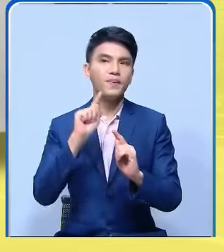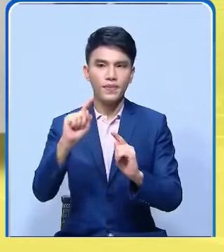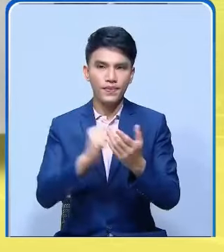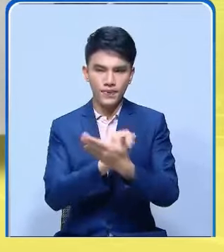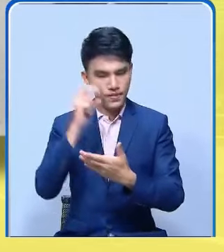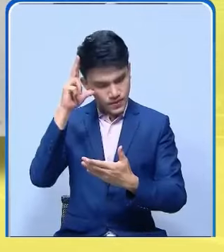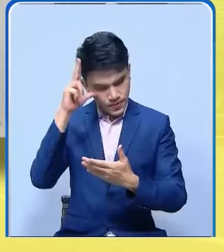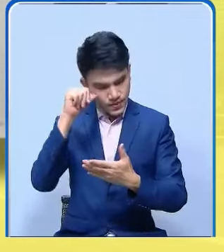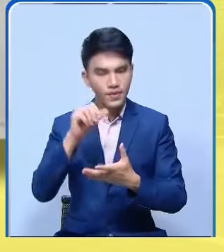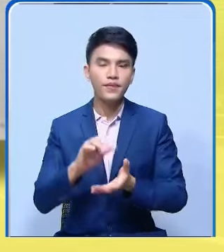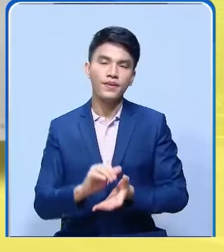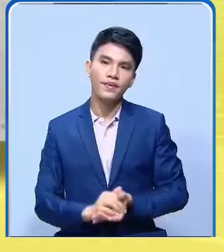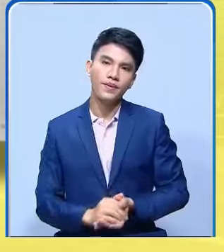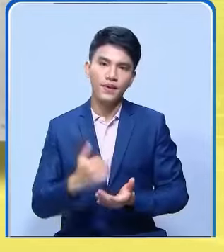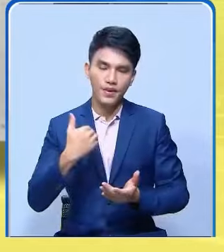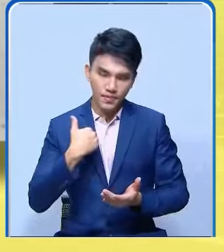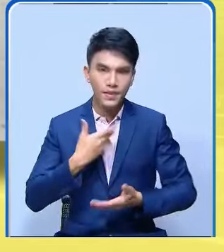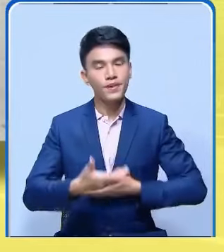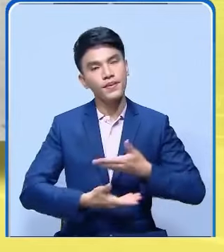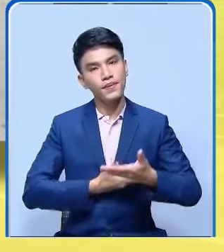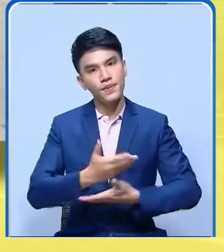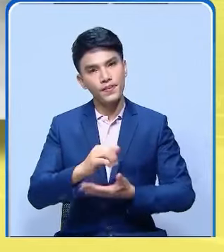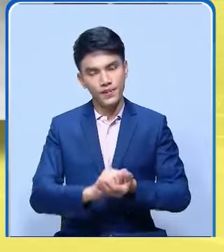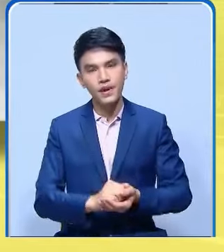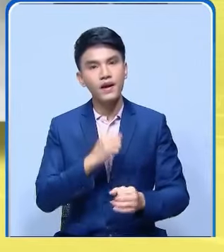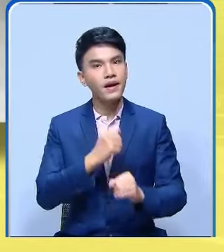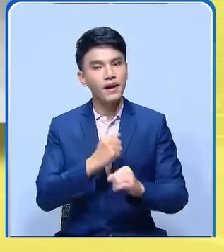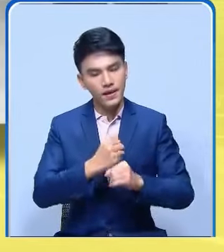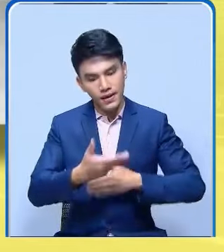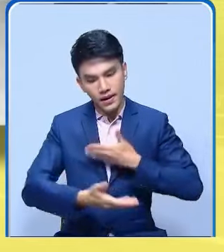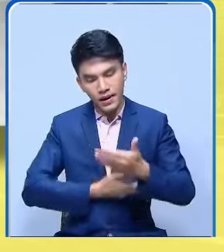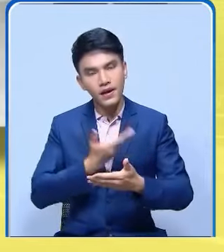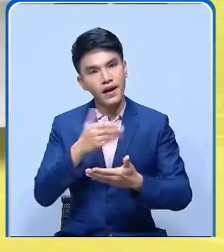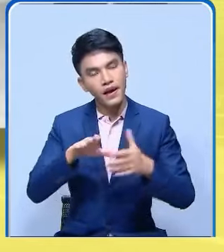และไอซ์โดยการมีไว้เพื่อจำหน่ายโดยการกระทำเพื่อการค้าก่อนนำตัว